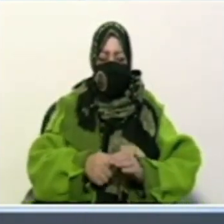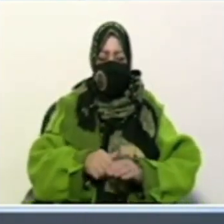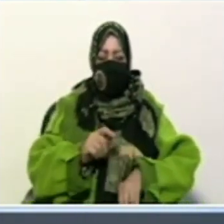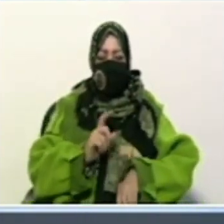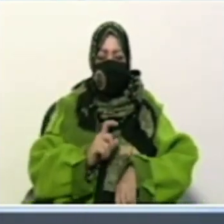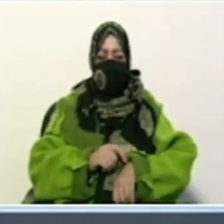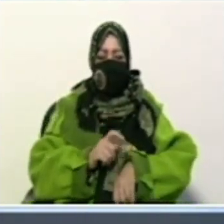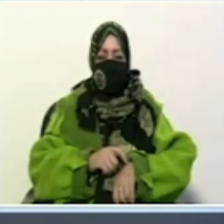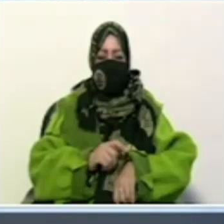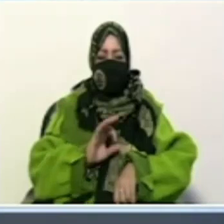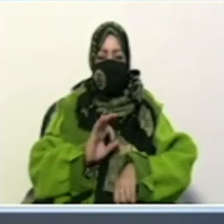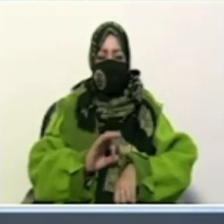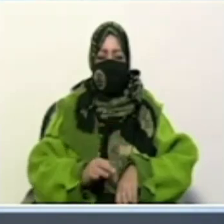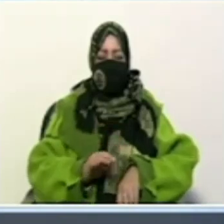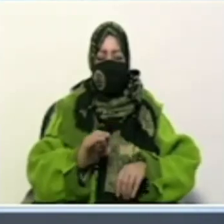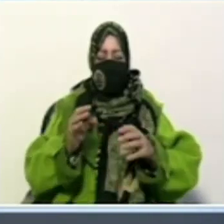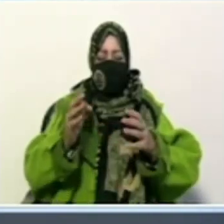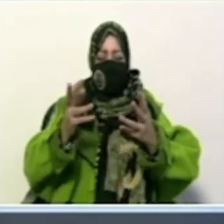وقت الذبح،